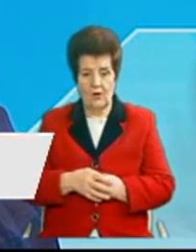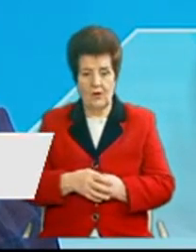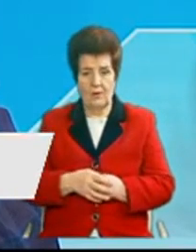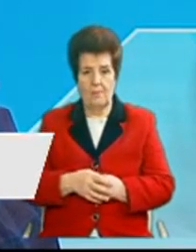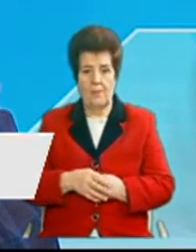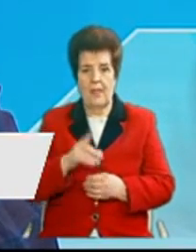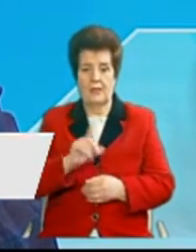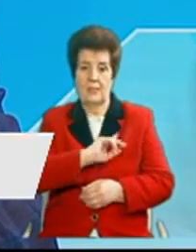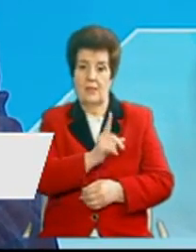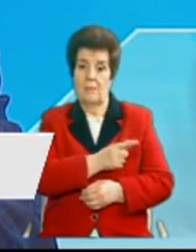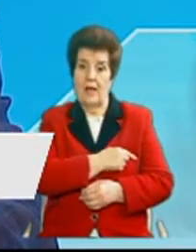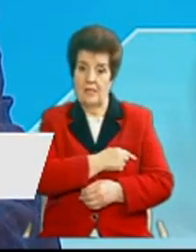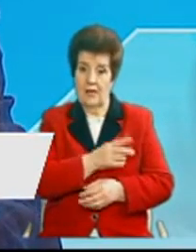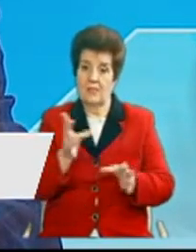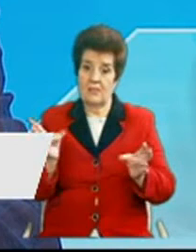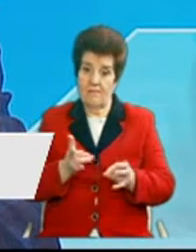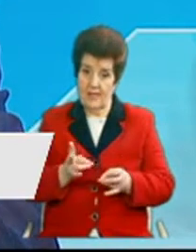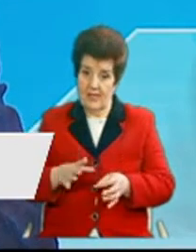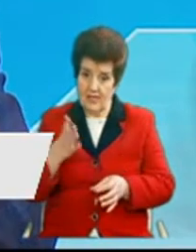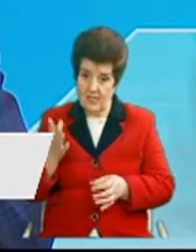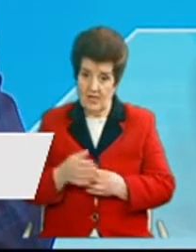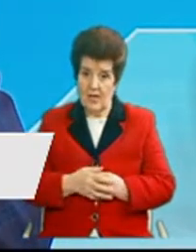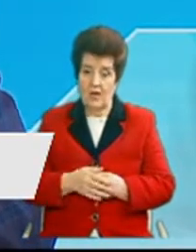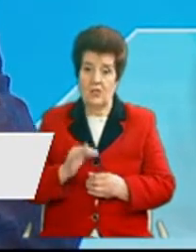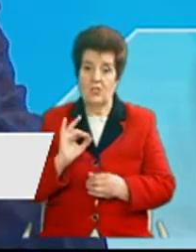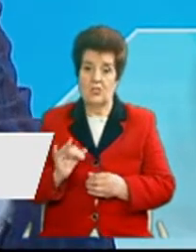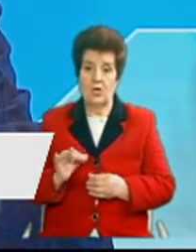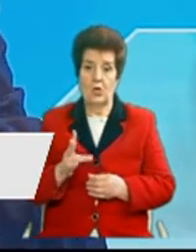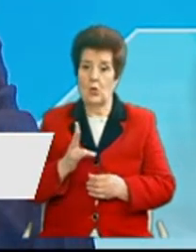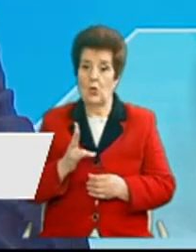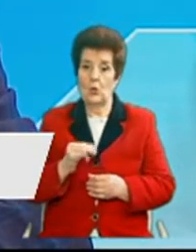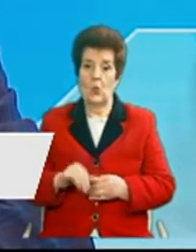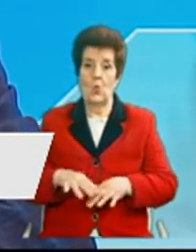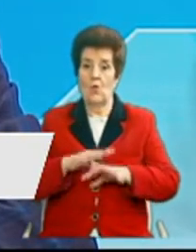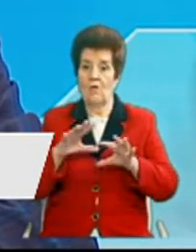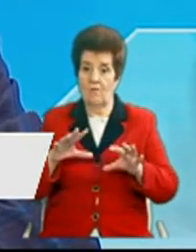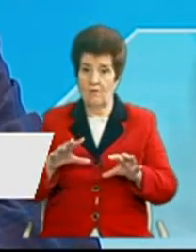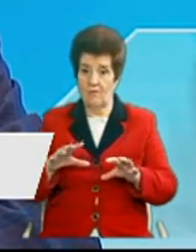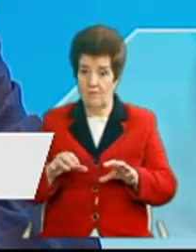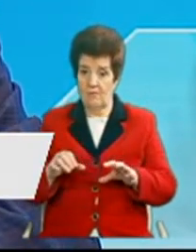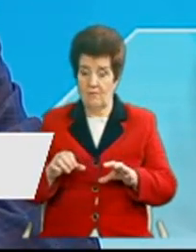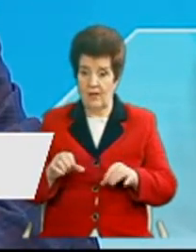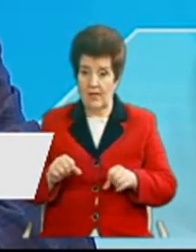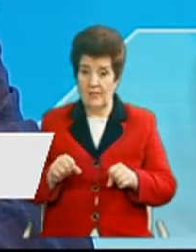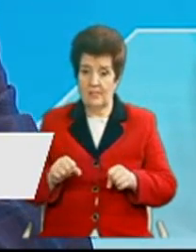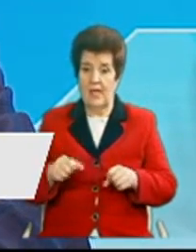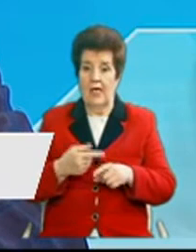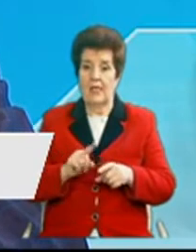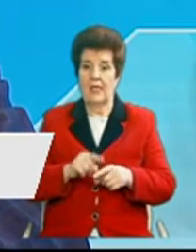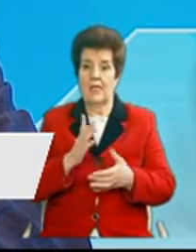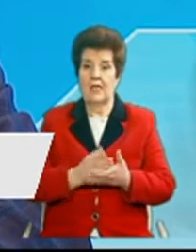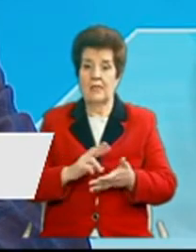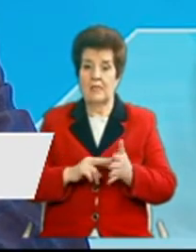mai energic, sunt de acord și poate trebuie să fie și mai, nu un Vlad Țepeș, el trebuie să fie acela care își în